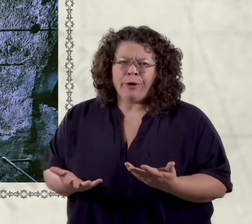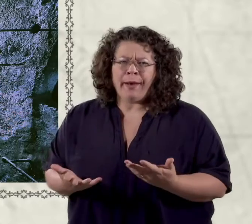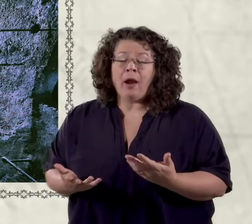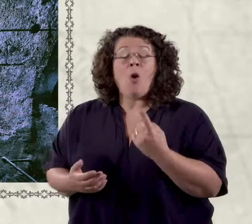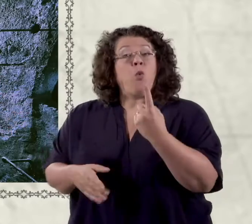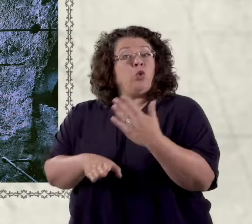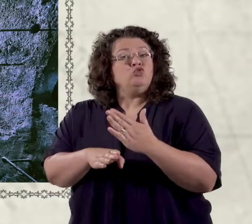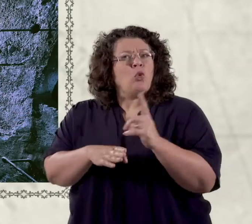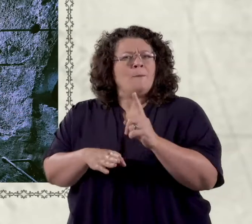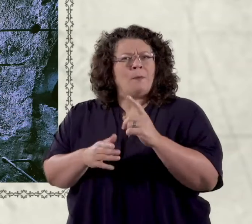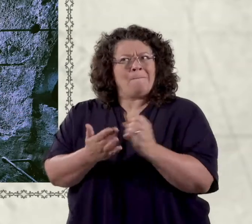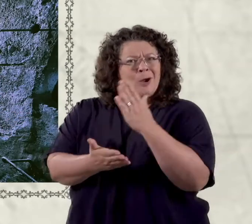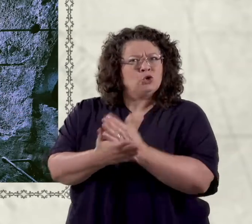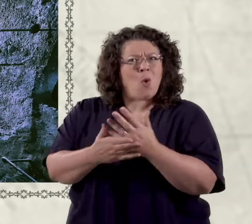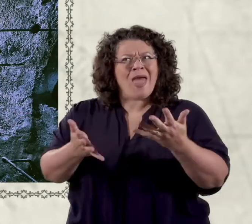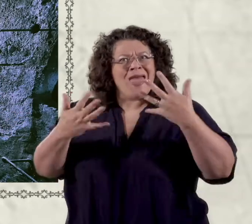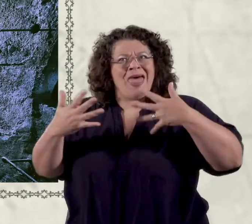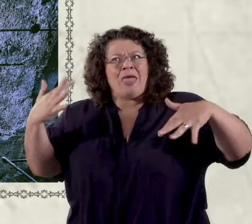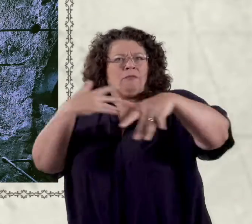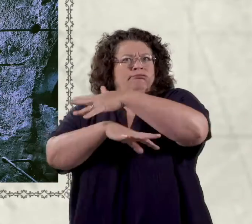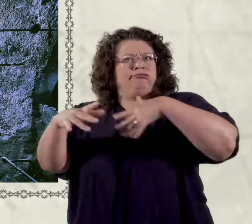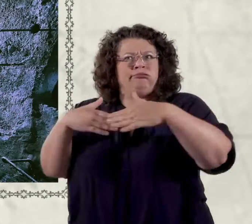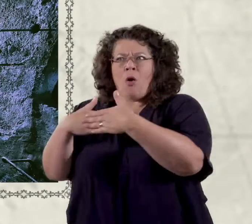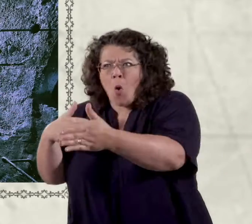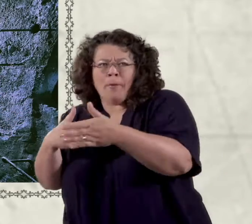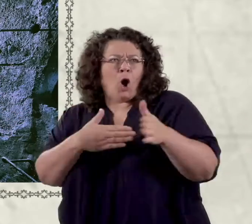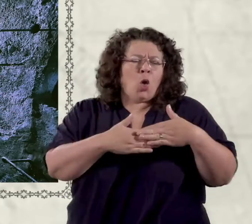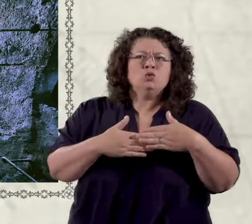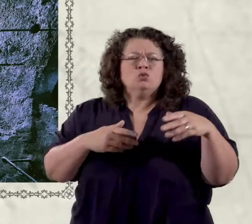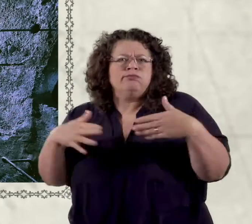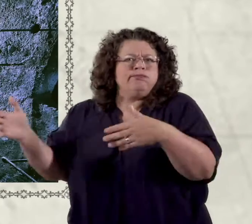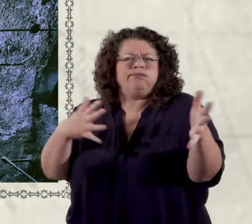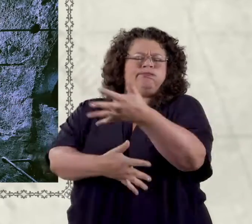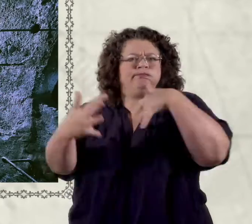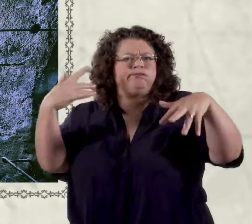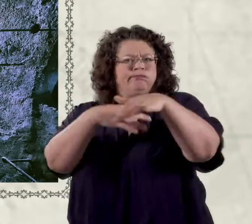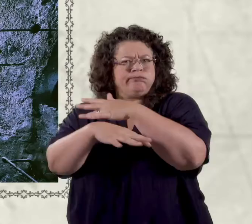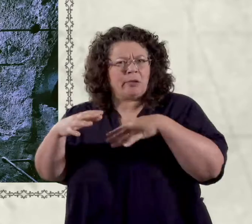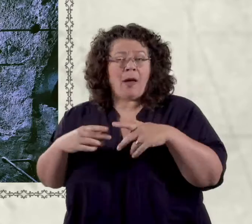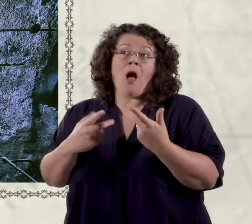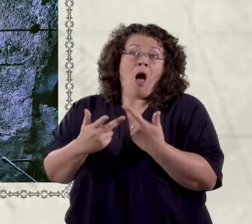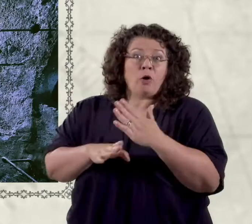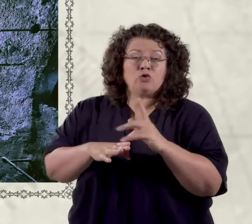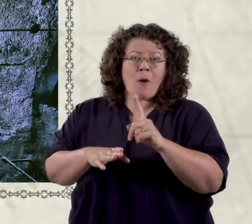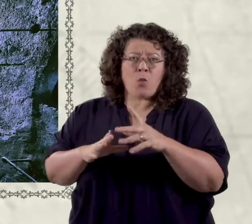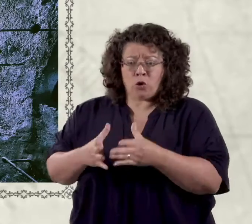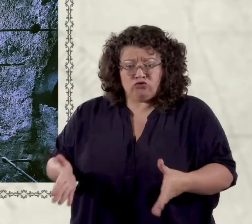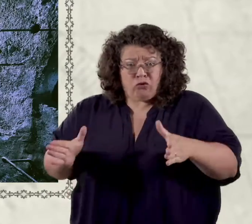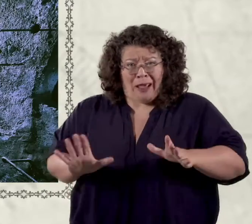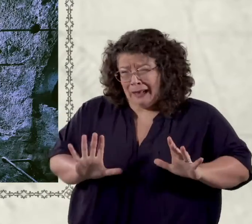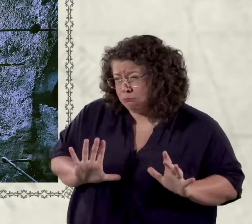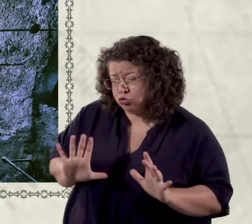drysau i wneud siŵr oedd yr air yn gallu cylchdroi. A un o'r rai eraill oedd i gwthio'r cerbydau enfawr yma mas o'r